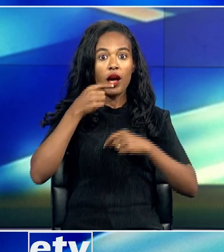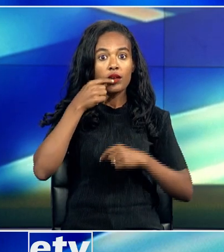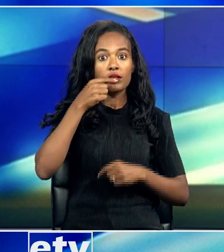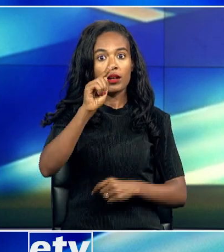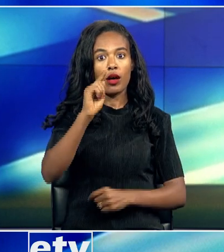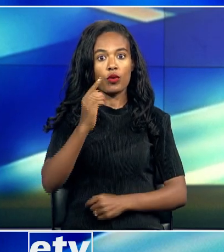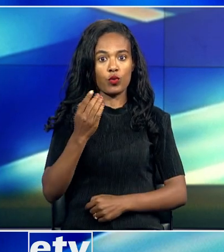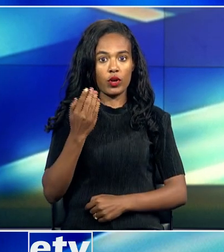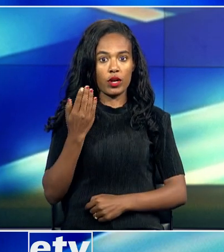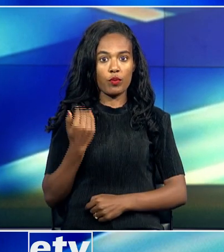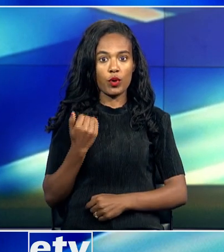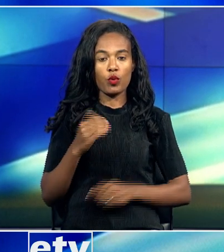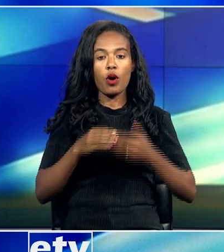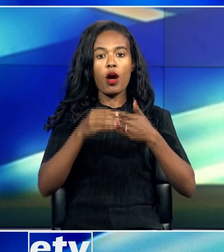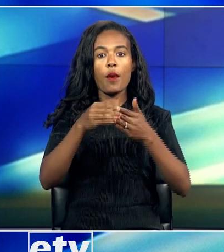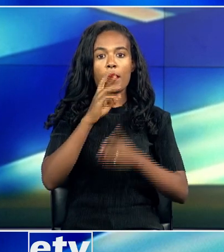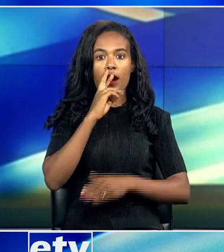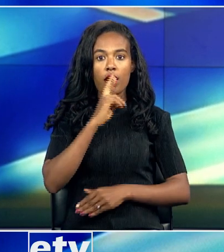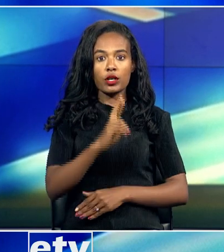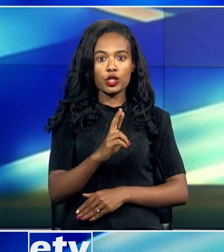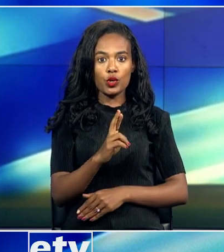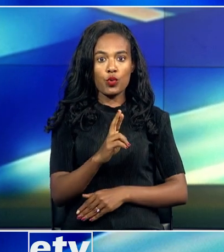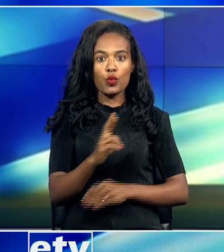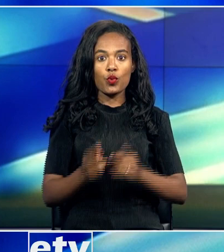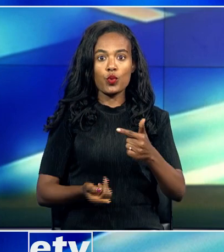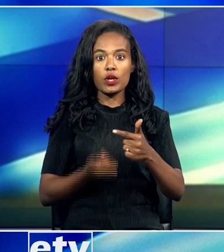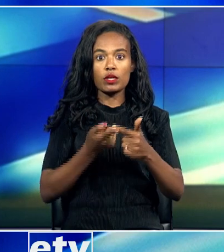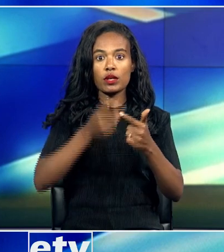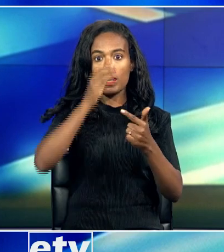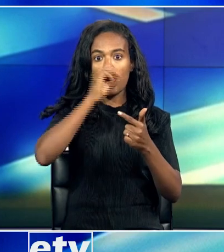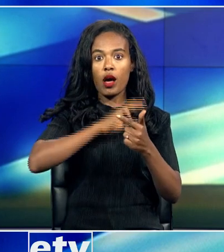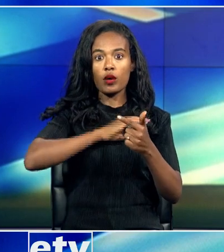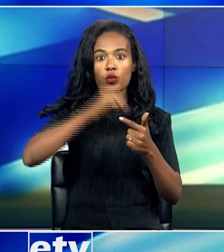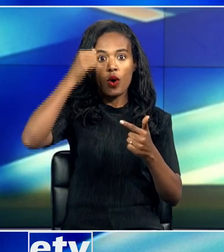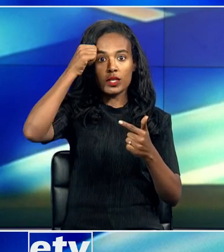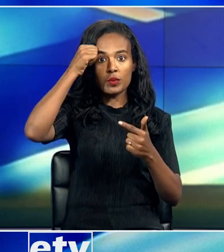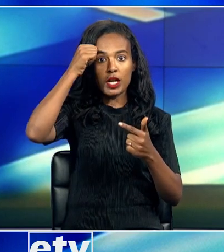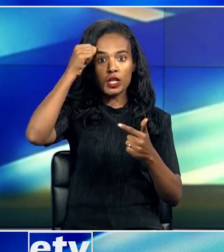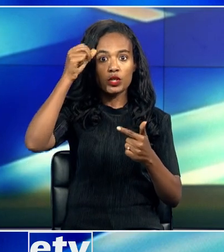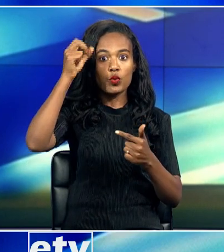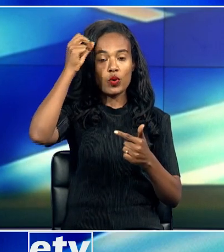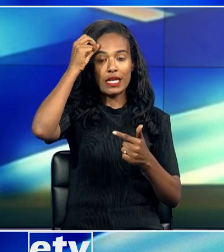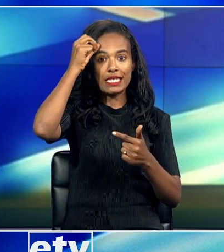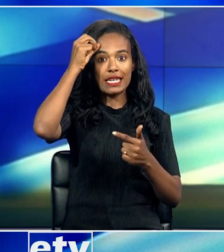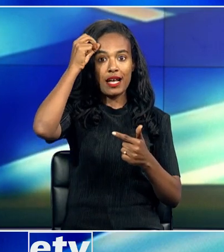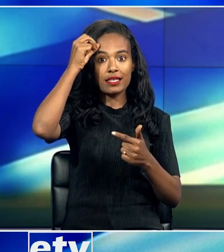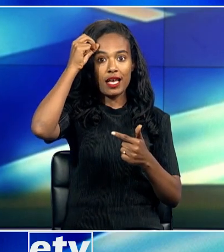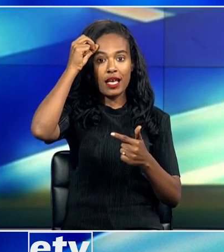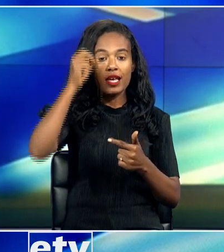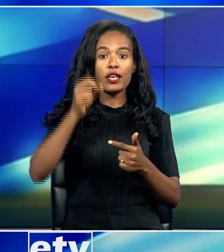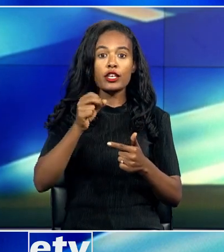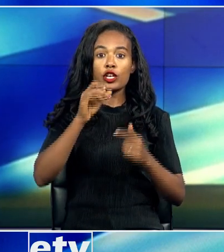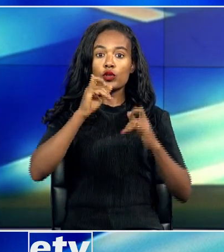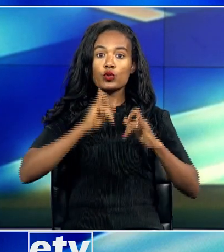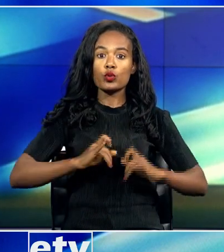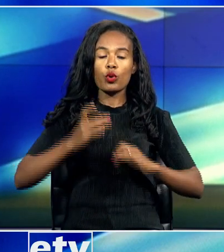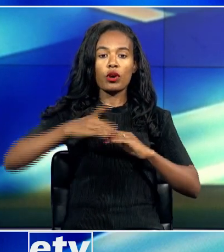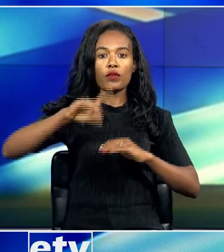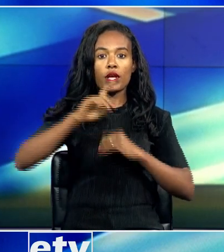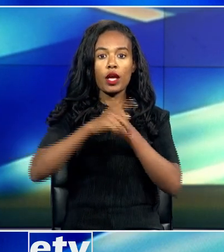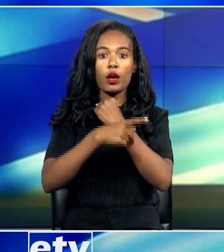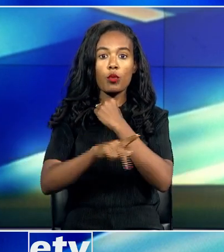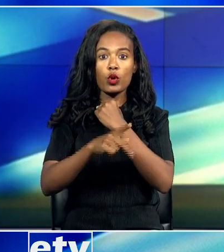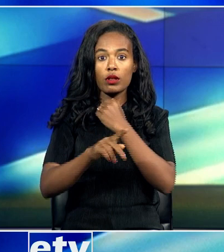የነበሩ አመራር ናቸው። ሁለተኛ አቶ አስመላሽ ወልደ ስላሴ የጁንታው ከፍተኛ የፖለቲካ